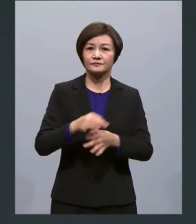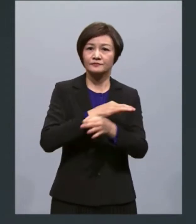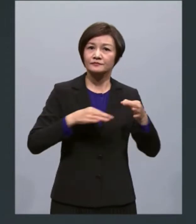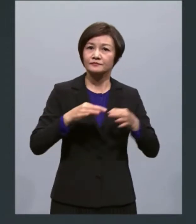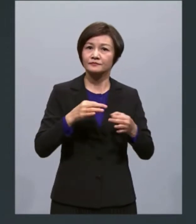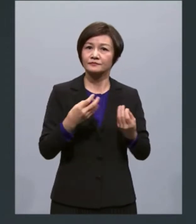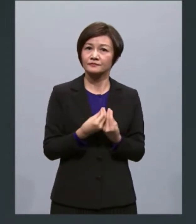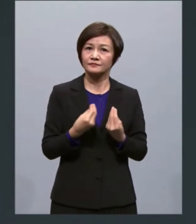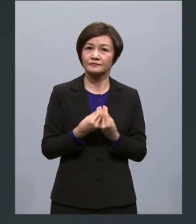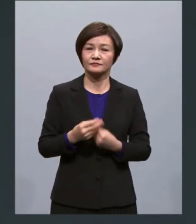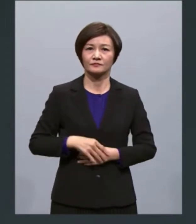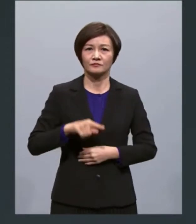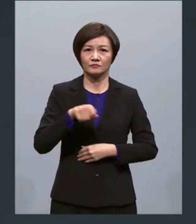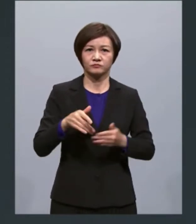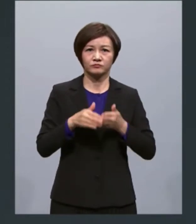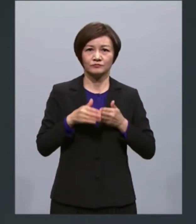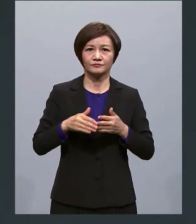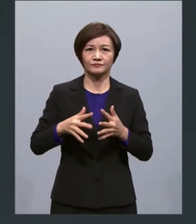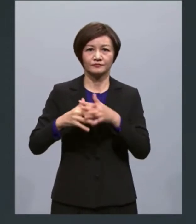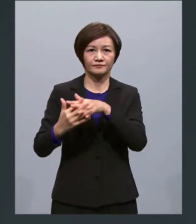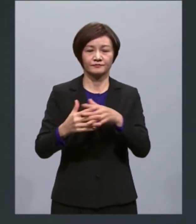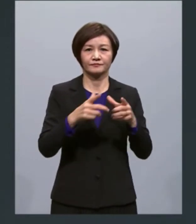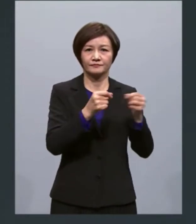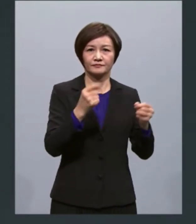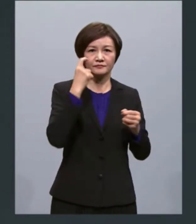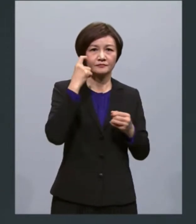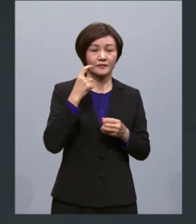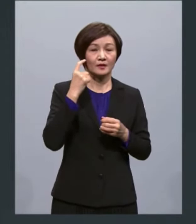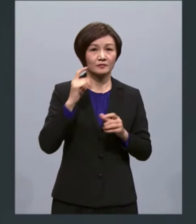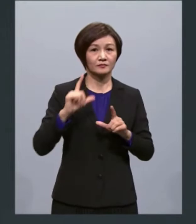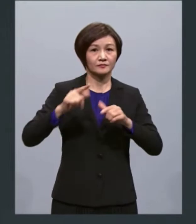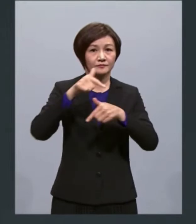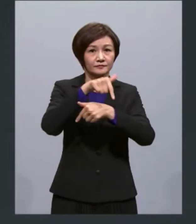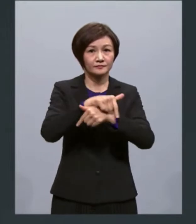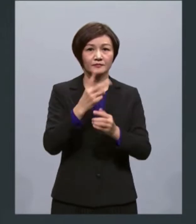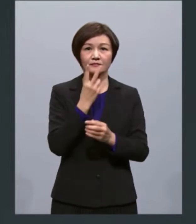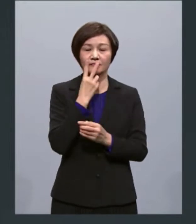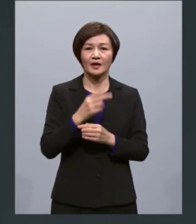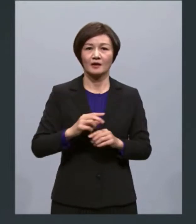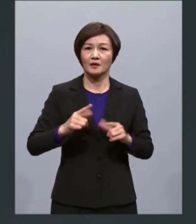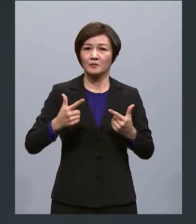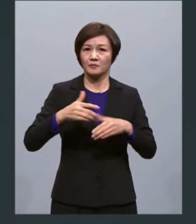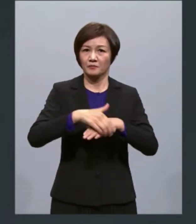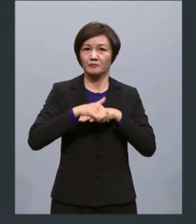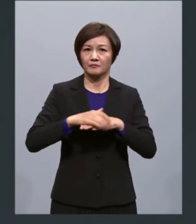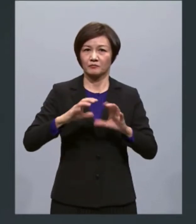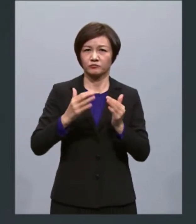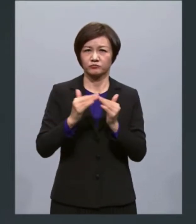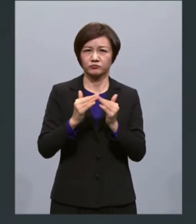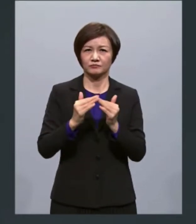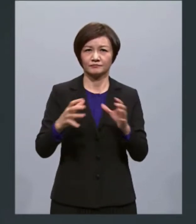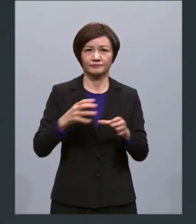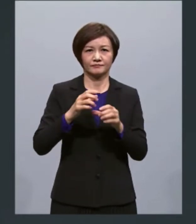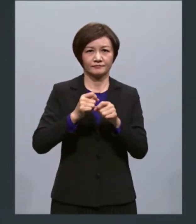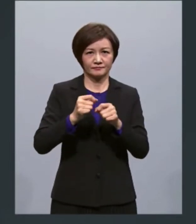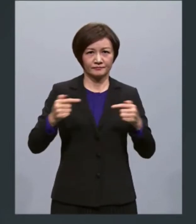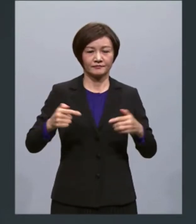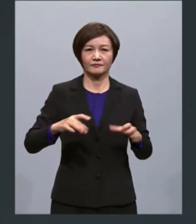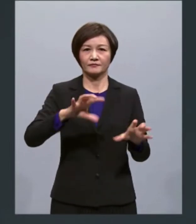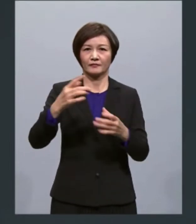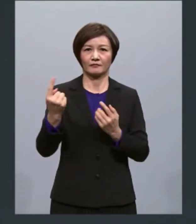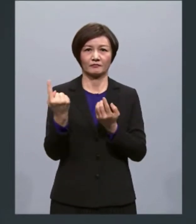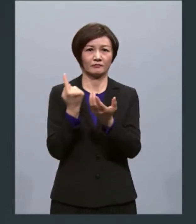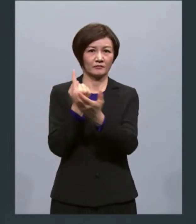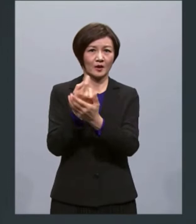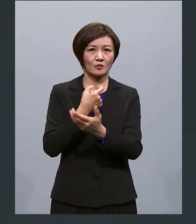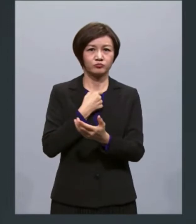面，我们也寻求跟美日、欧洲、东南亚等非邦交国家深度合作，接轨国际，确保